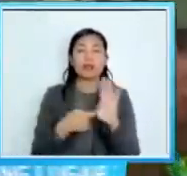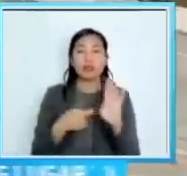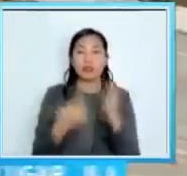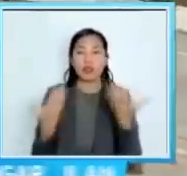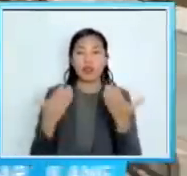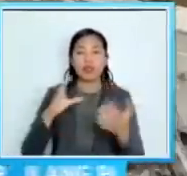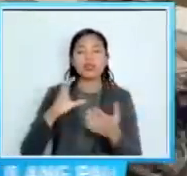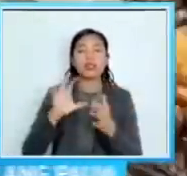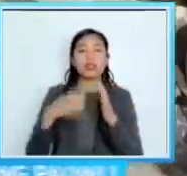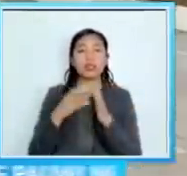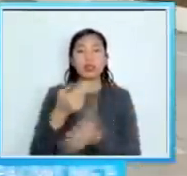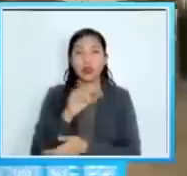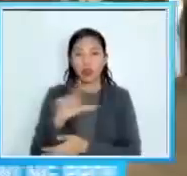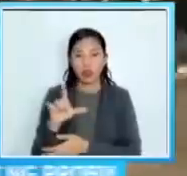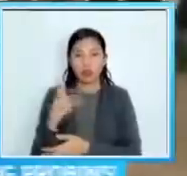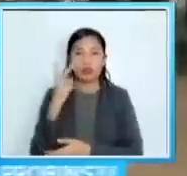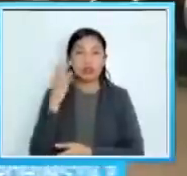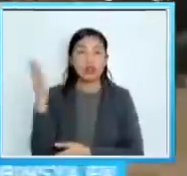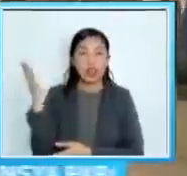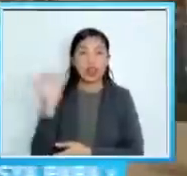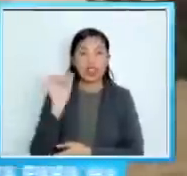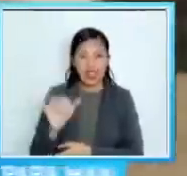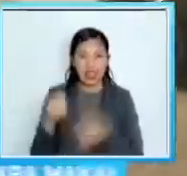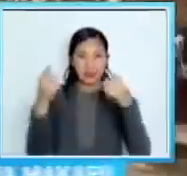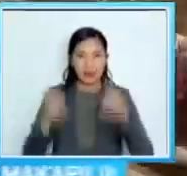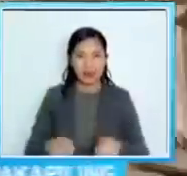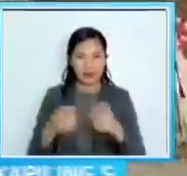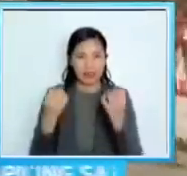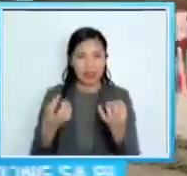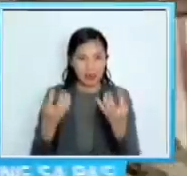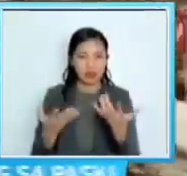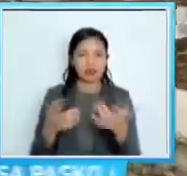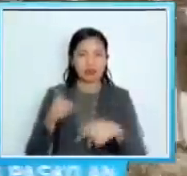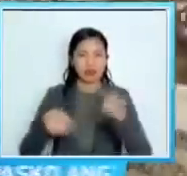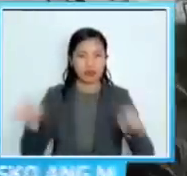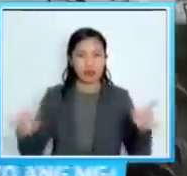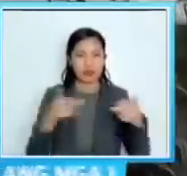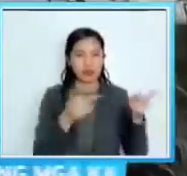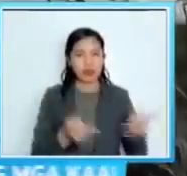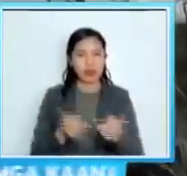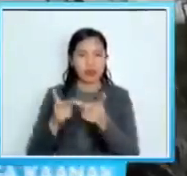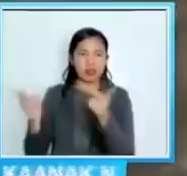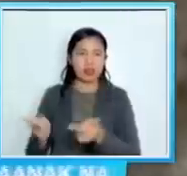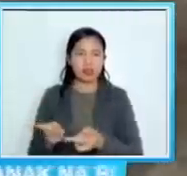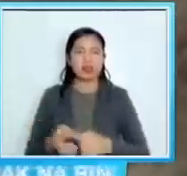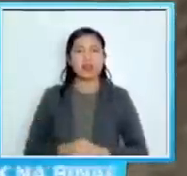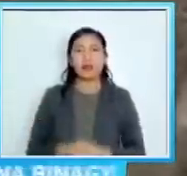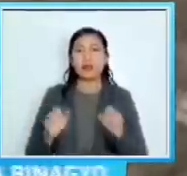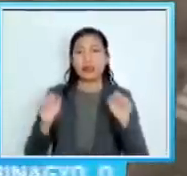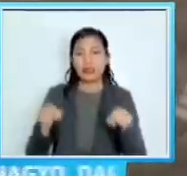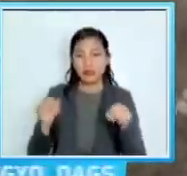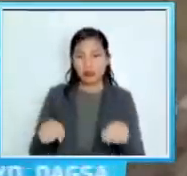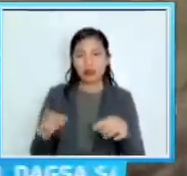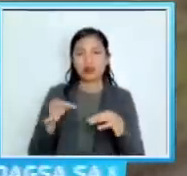Office. Ganyan din halos ang sitwasyon sa marami pang lugar na napuruhan ng bagyong Odette, kalbaryong posibleng magtagal pa.